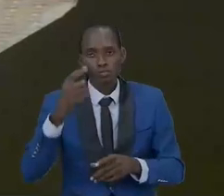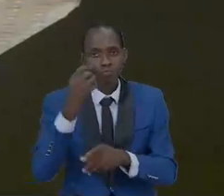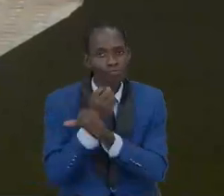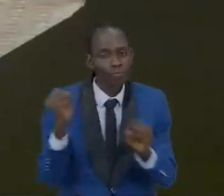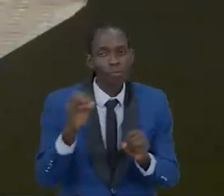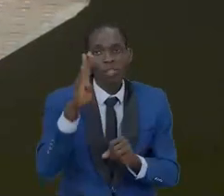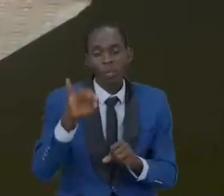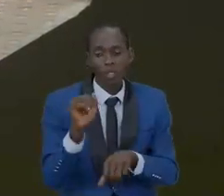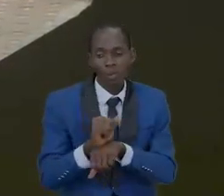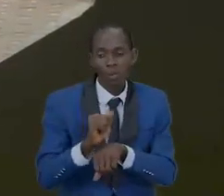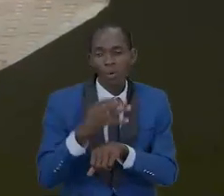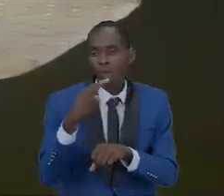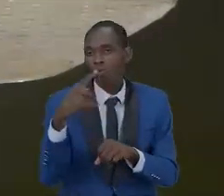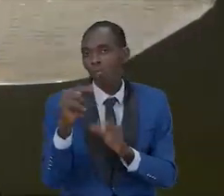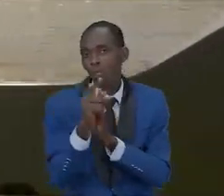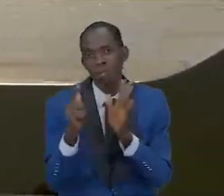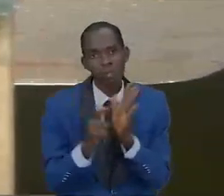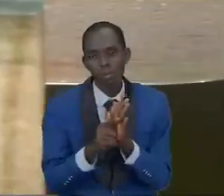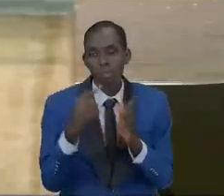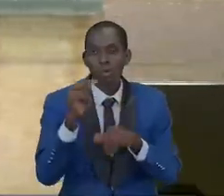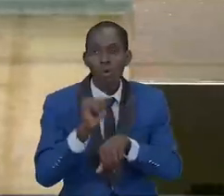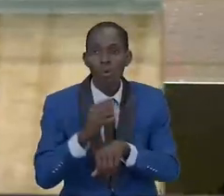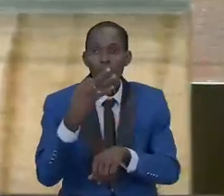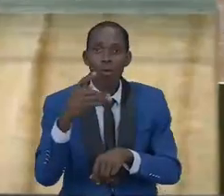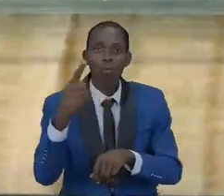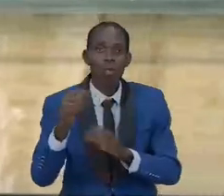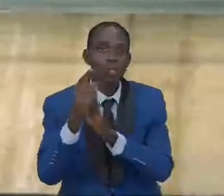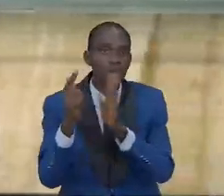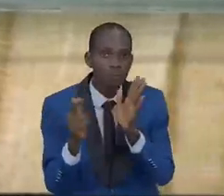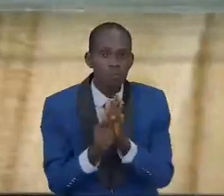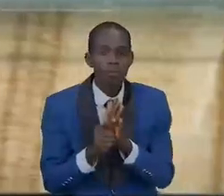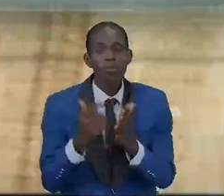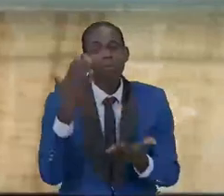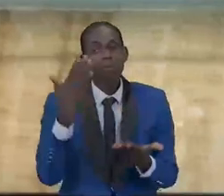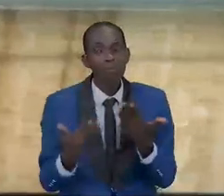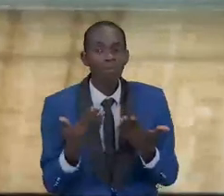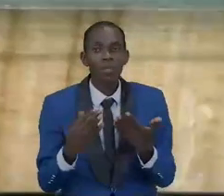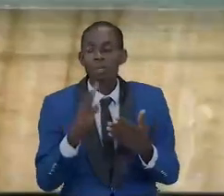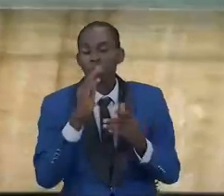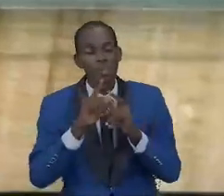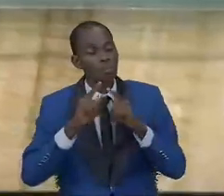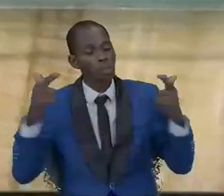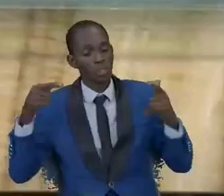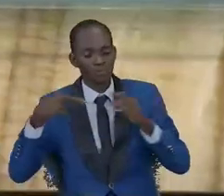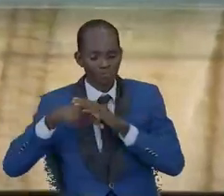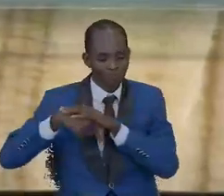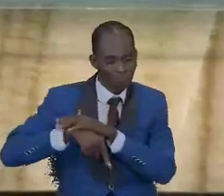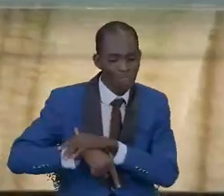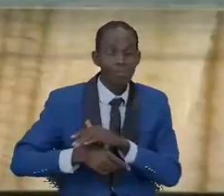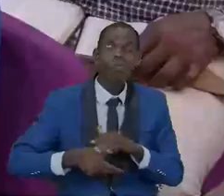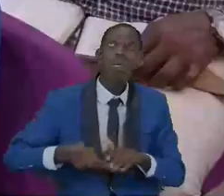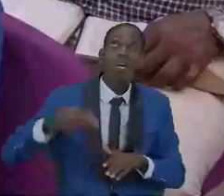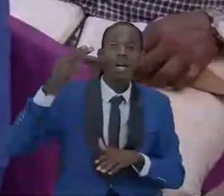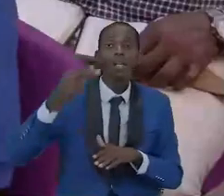justifié les oeuvres de la loi les oeuvres de la loi elles peuvent être profondes élevées large les oeuvres